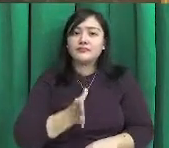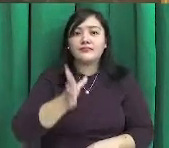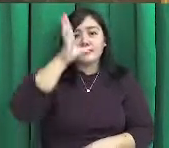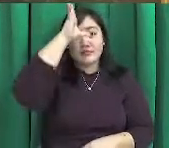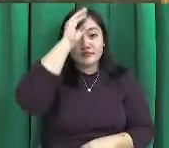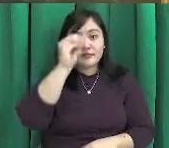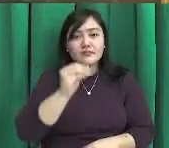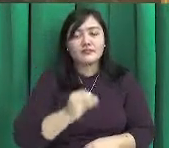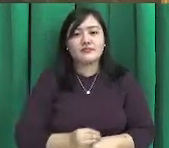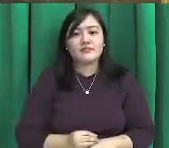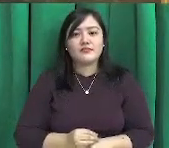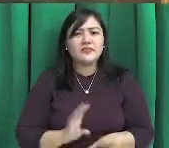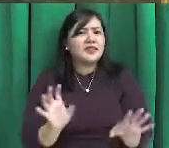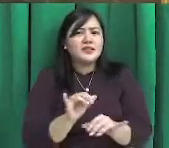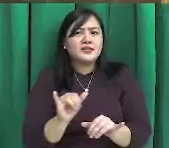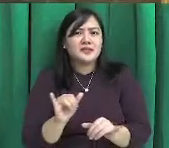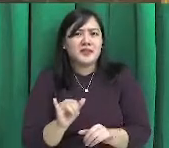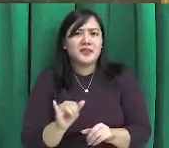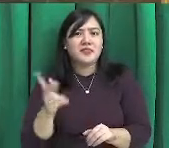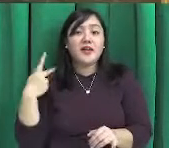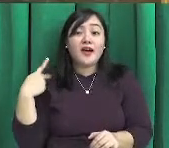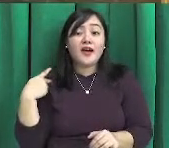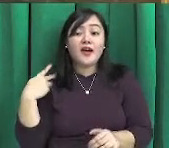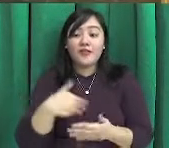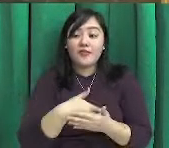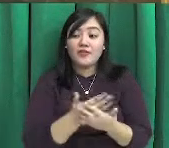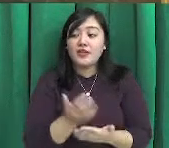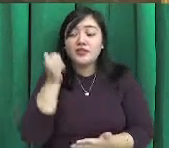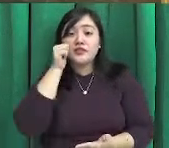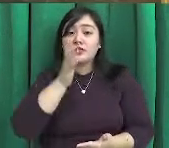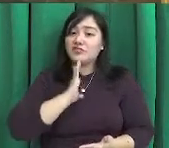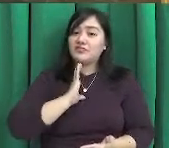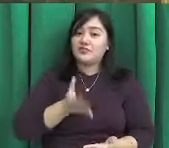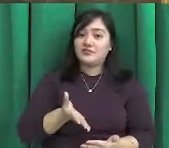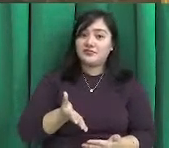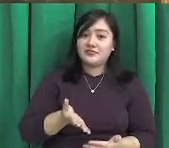na pakit din naman noong una eh, you know.